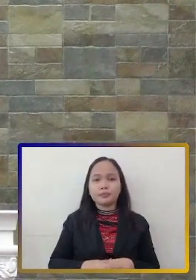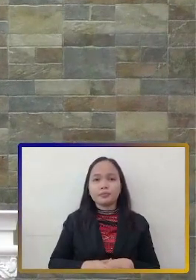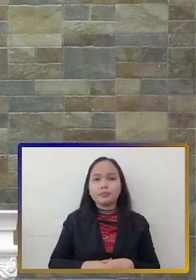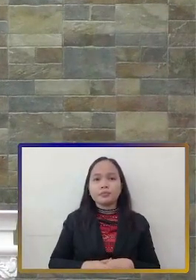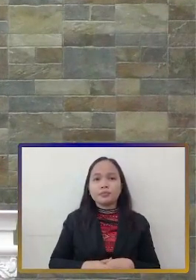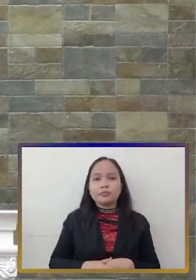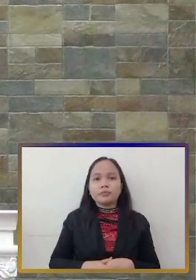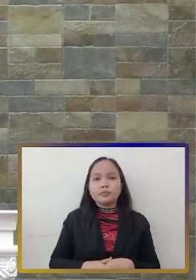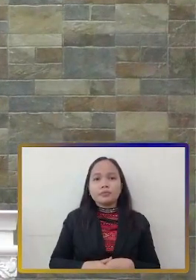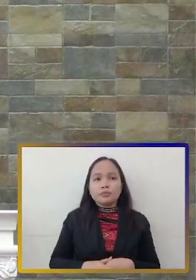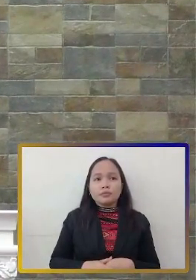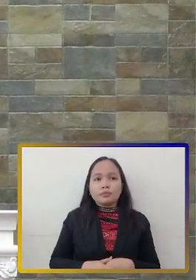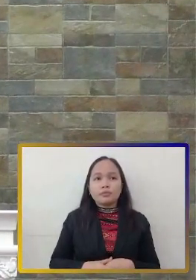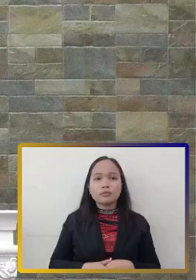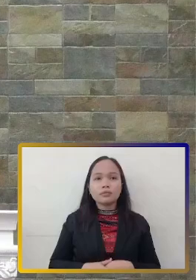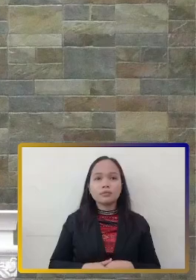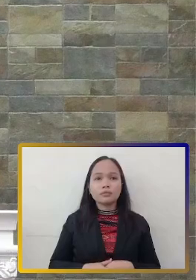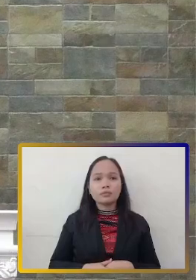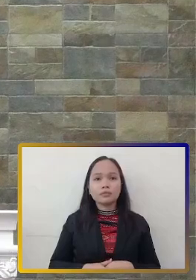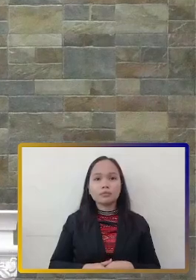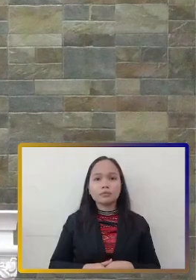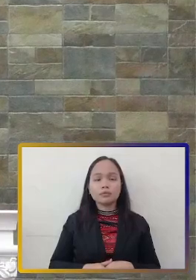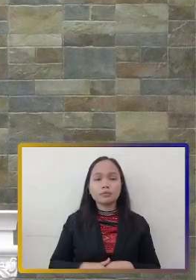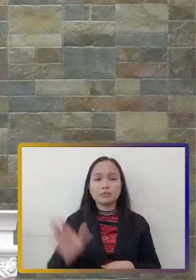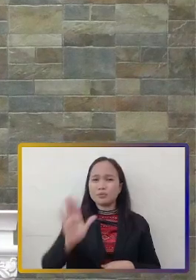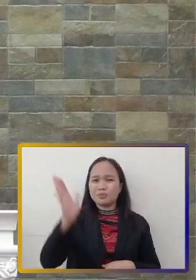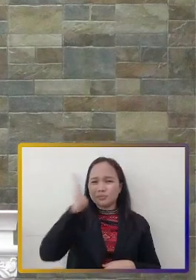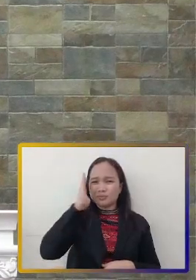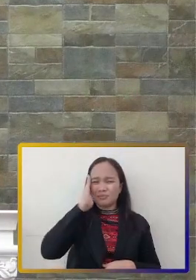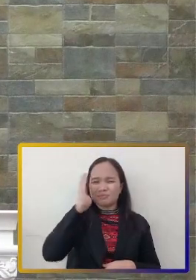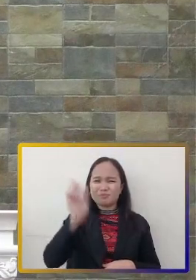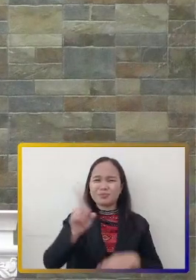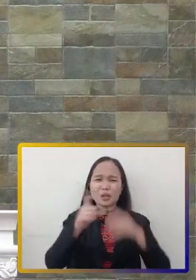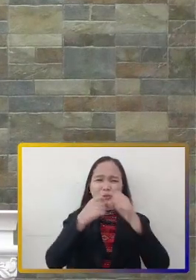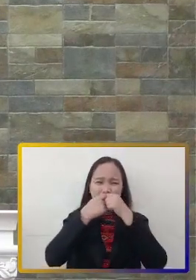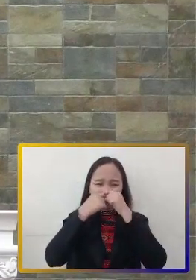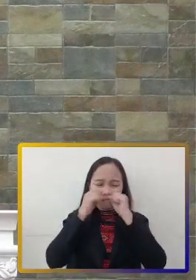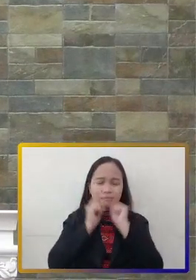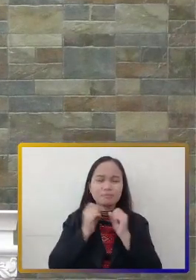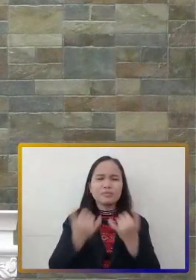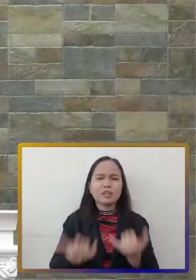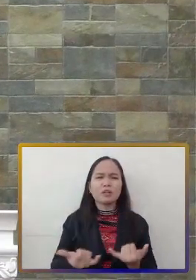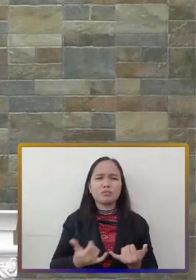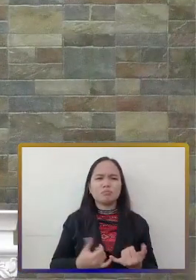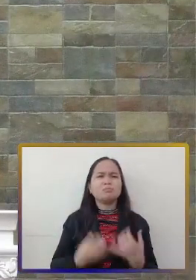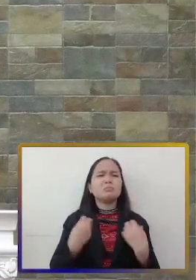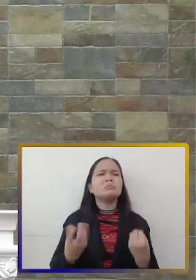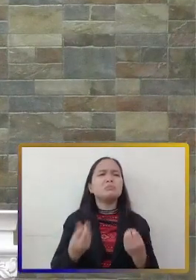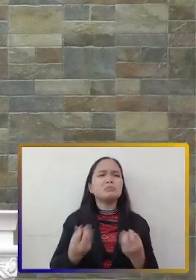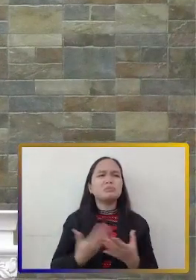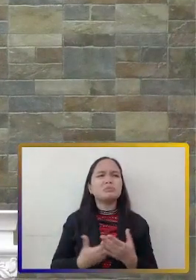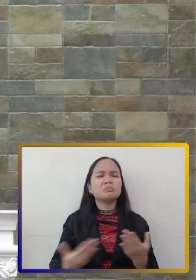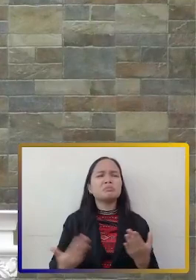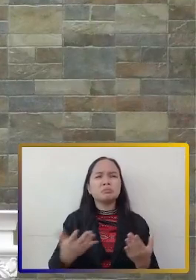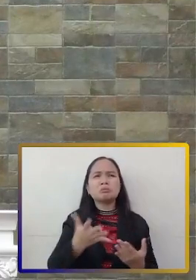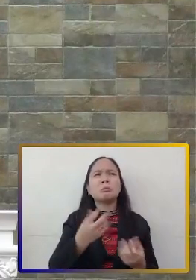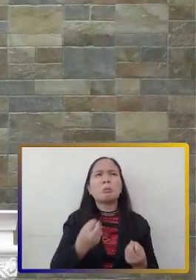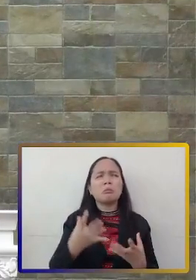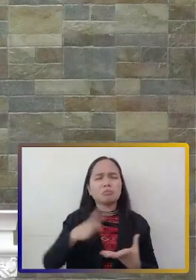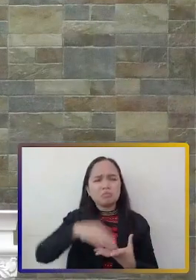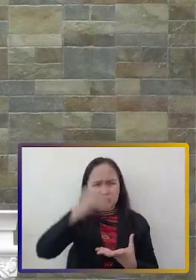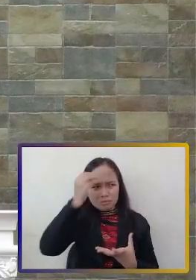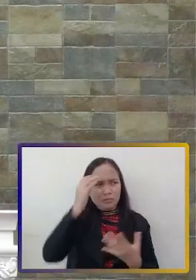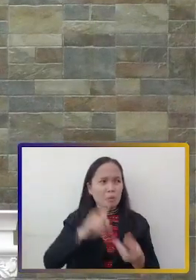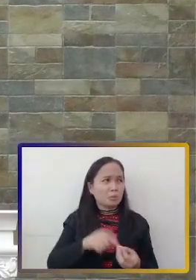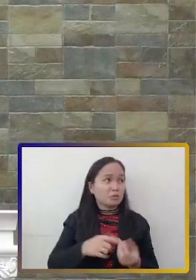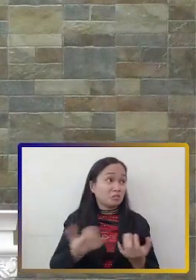alam niyo, ang nakakalungkot ngayon, maraming best yung narinig ito, pero nais ko sabihin uli sa inyo mga kapatid.